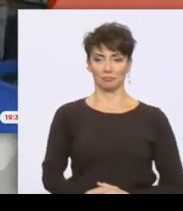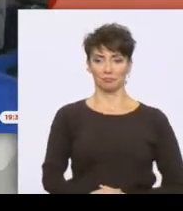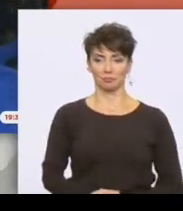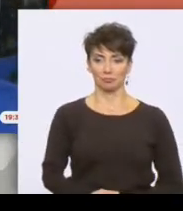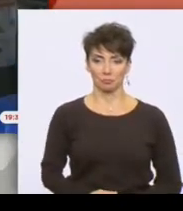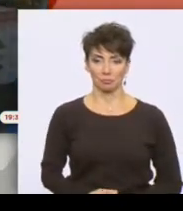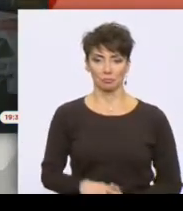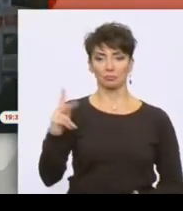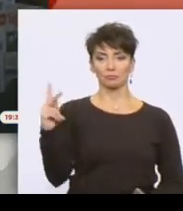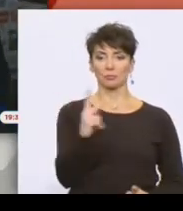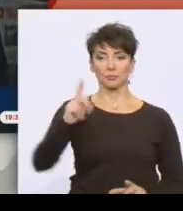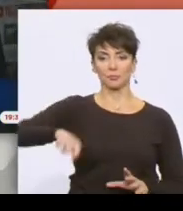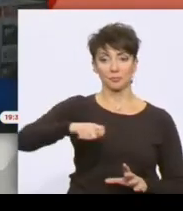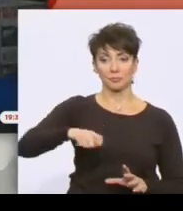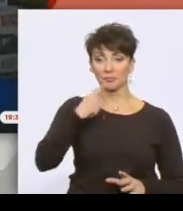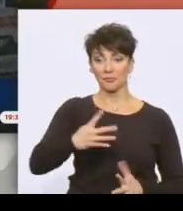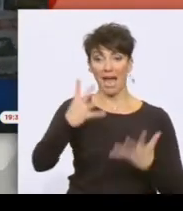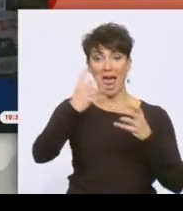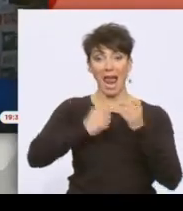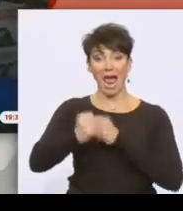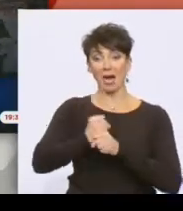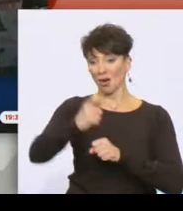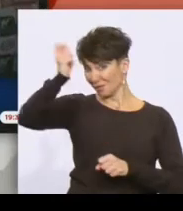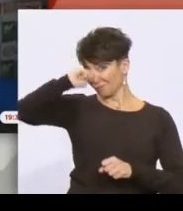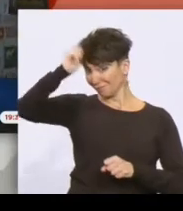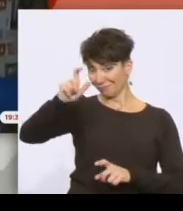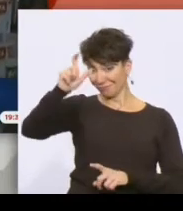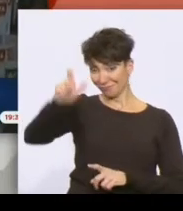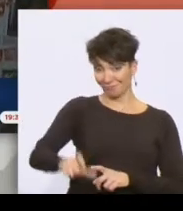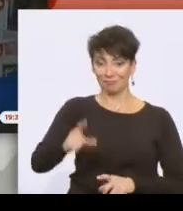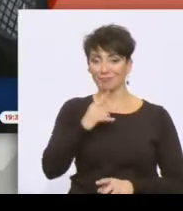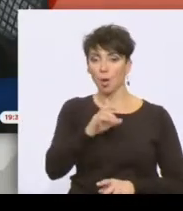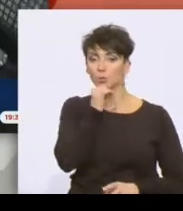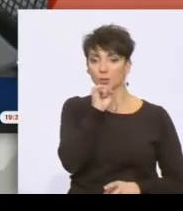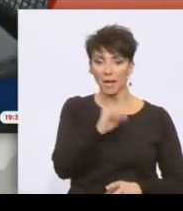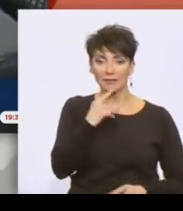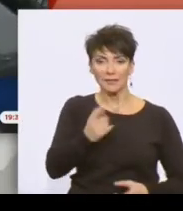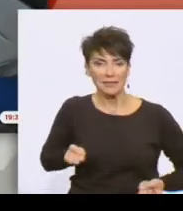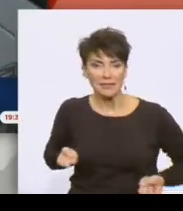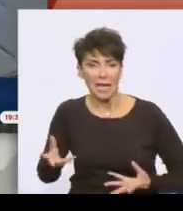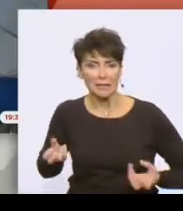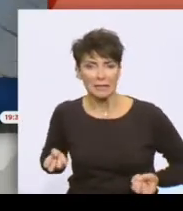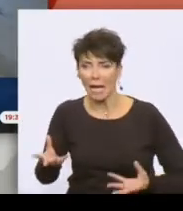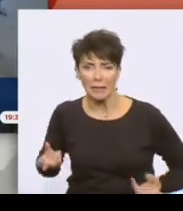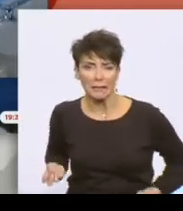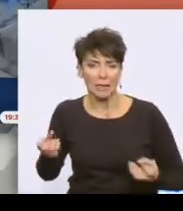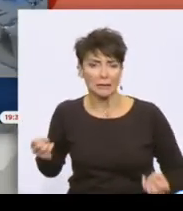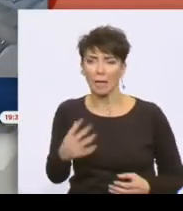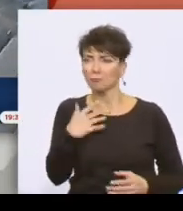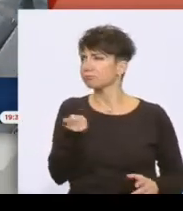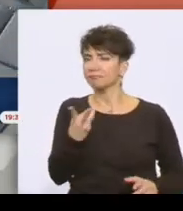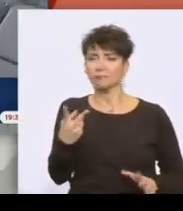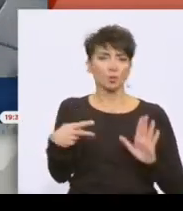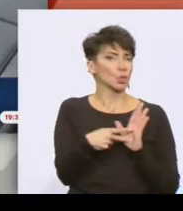Η κοινωνική κουζίνα ξεκίνησε πριν από 9 χρόνια από τον Κωνσταντίνο Πολυχρονόπουλο και σήμερα προσφέρει φαγητό σε περισσότερους από